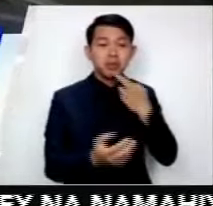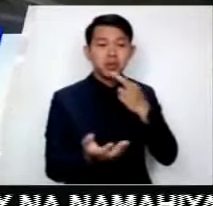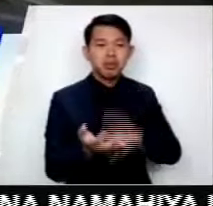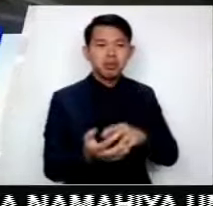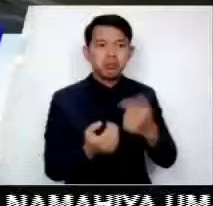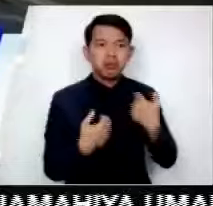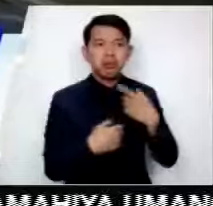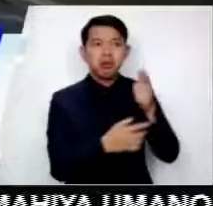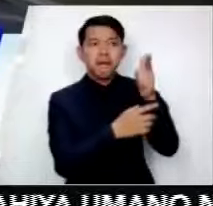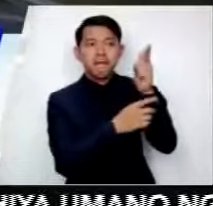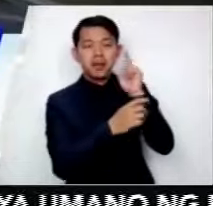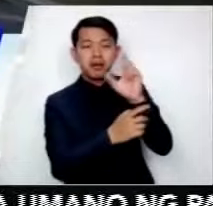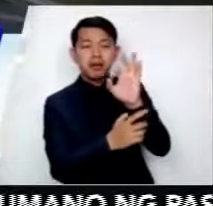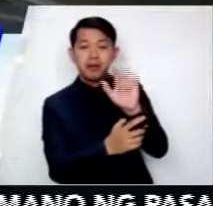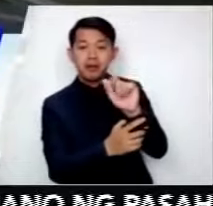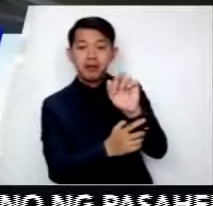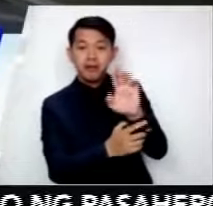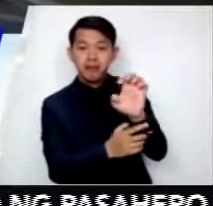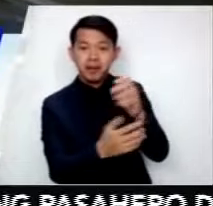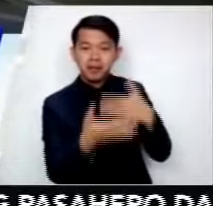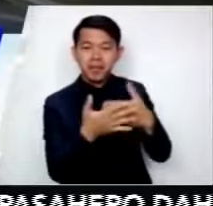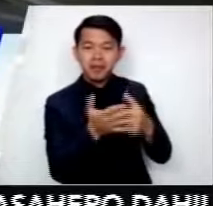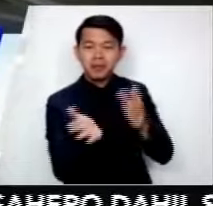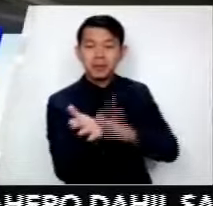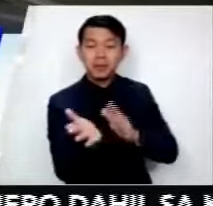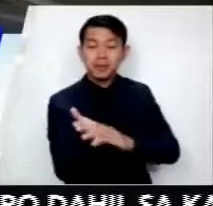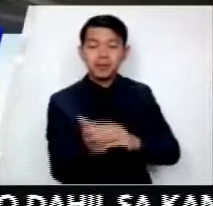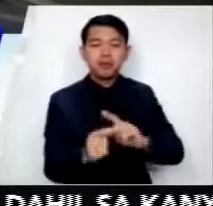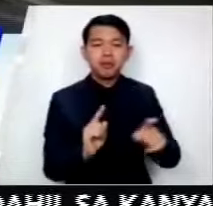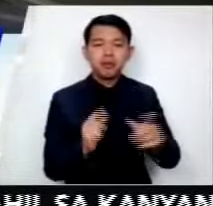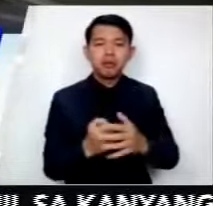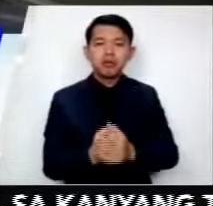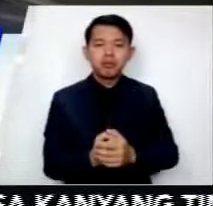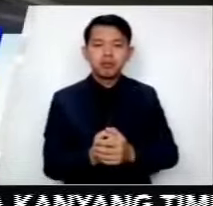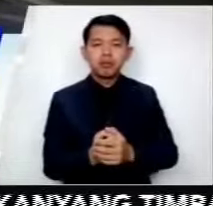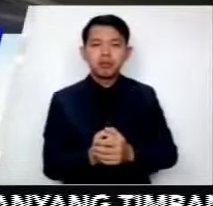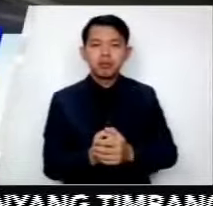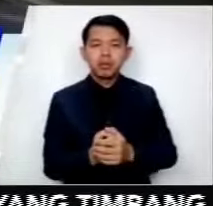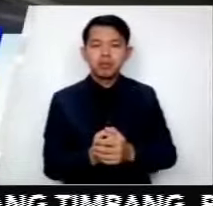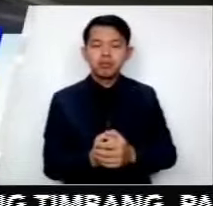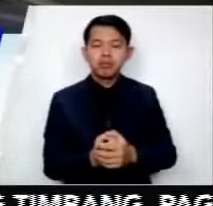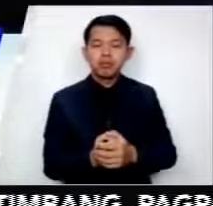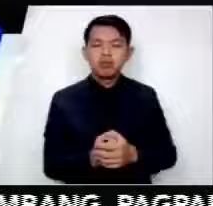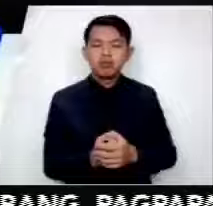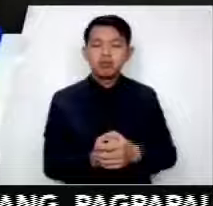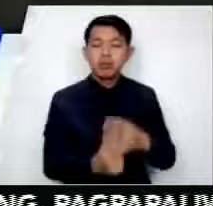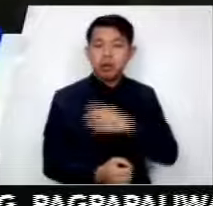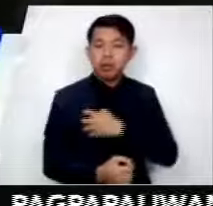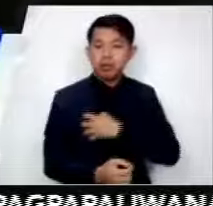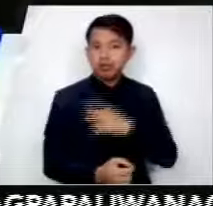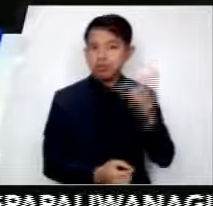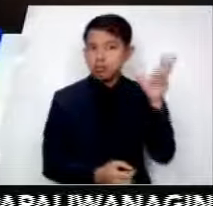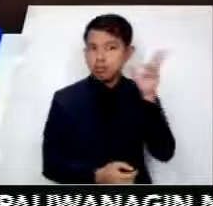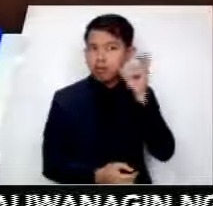isang paaralan pero sa kalagitnaan ng standoff nakarinig ng putok ang mga pulis hangang